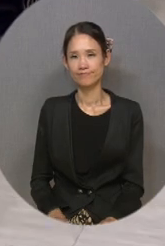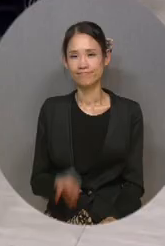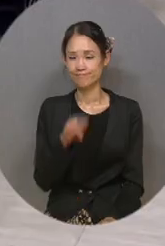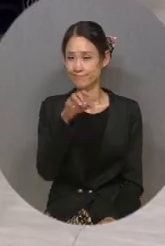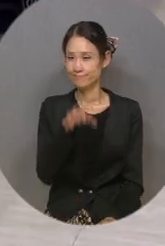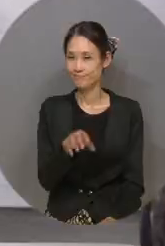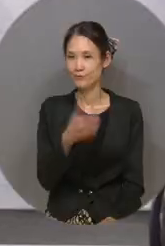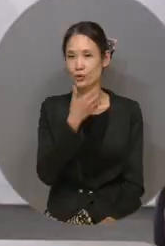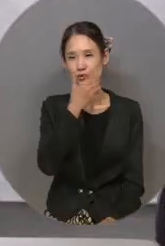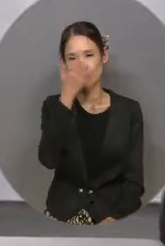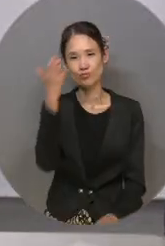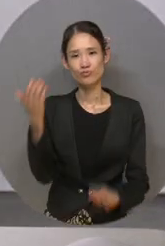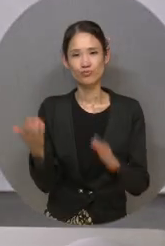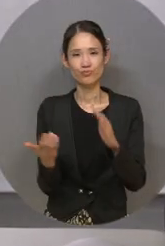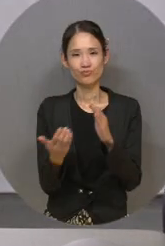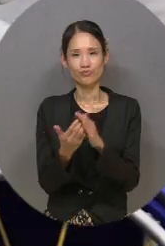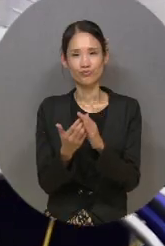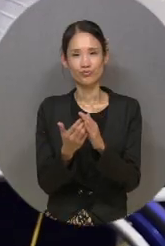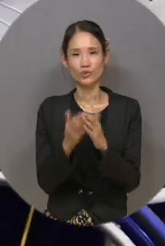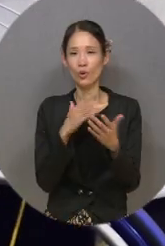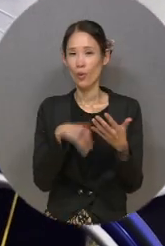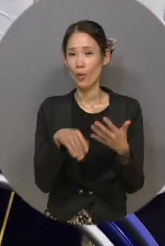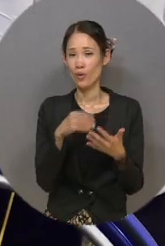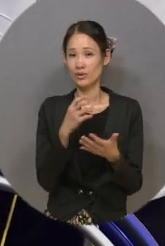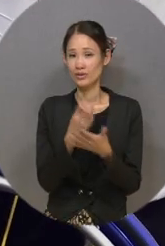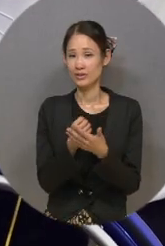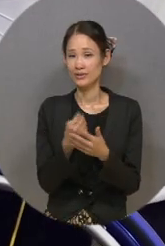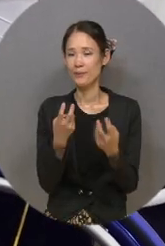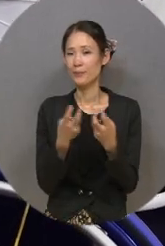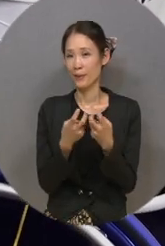여기 꿈을 이루는 공식이 있습니다.